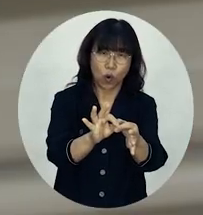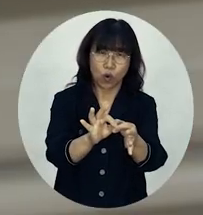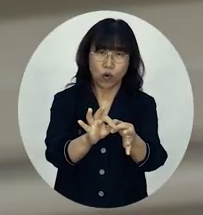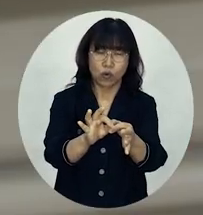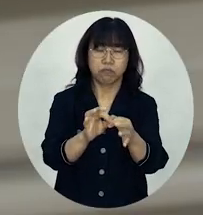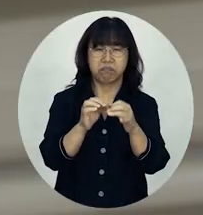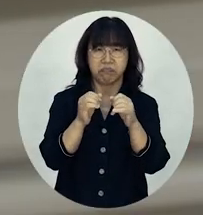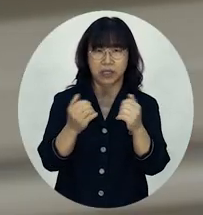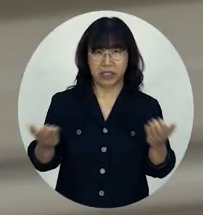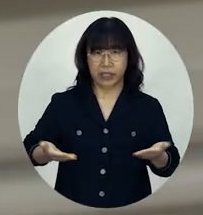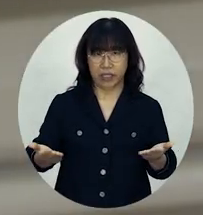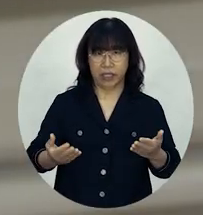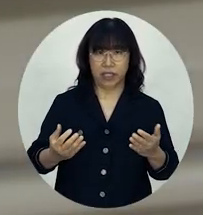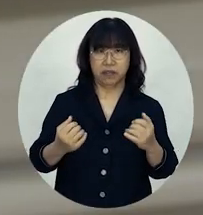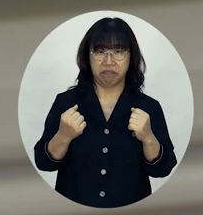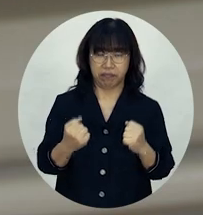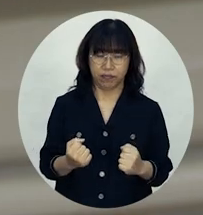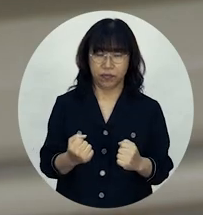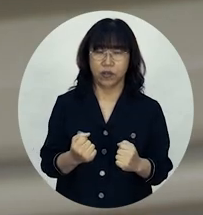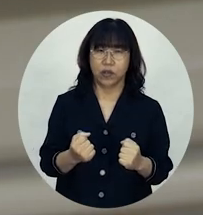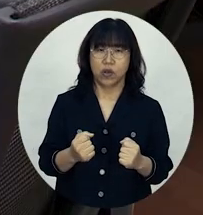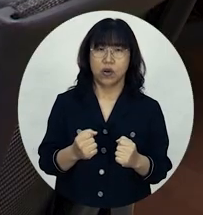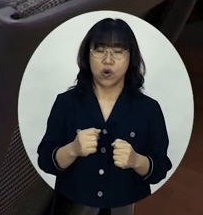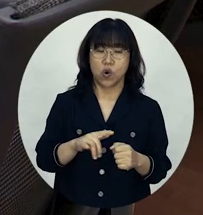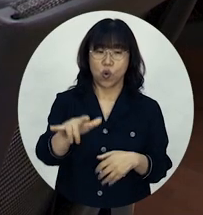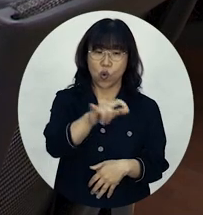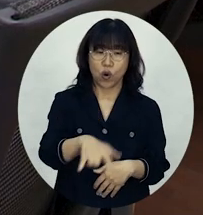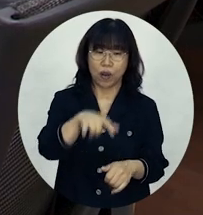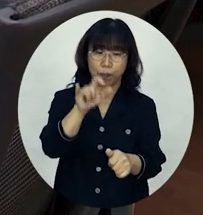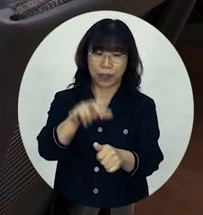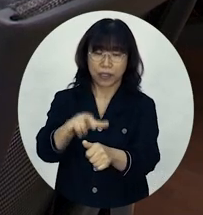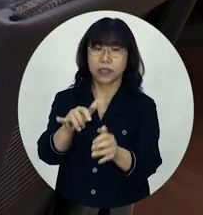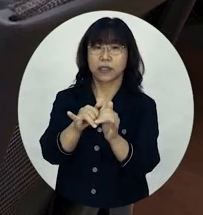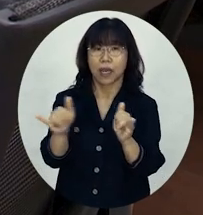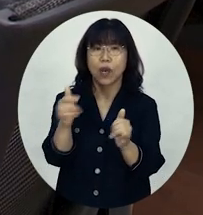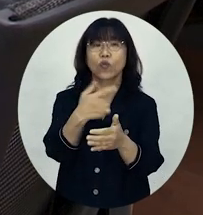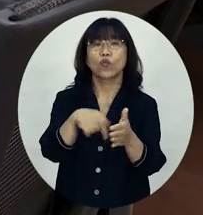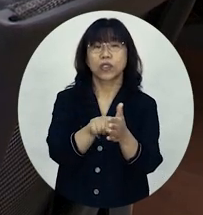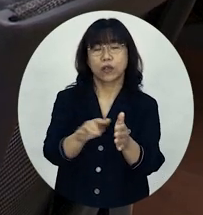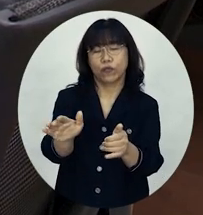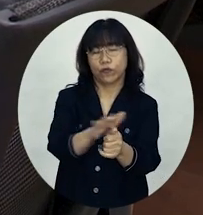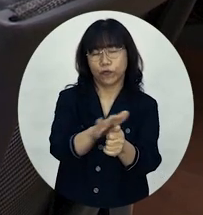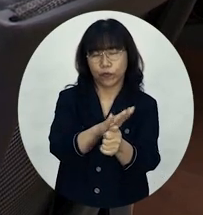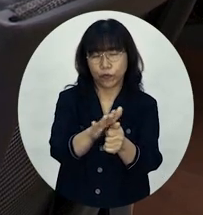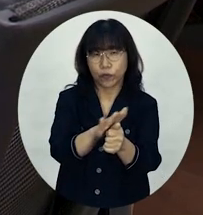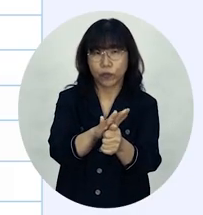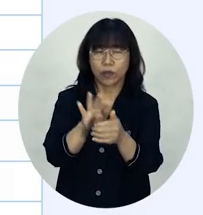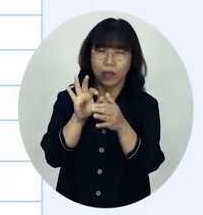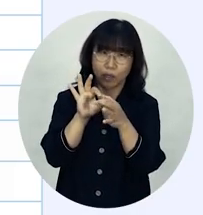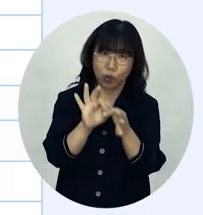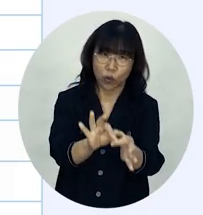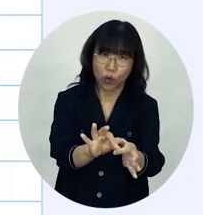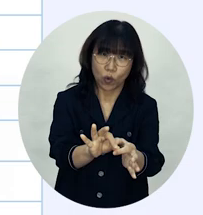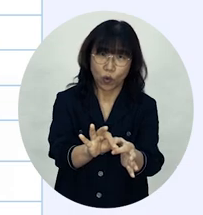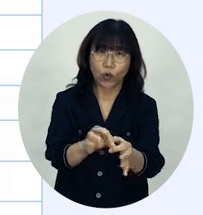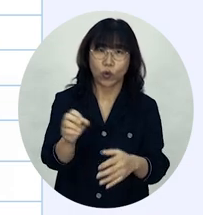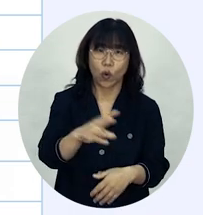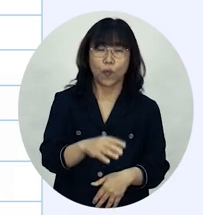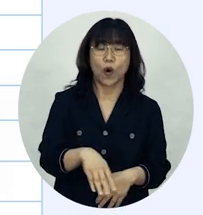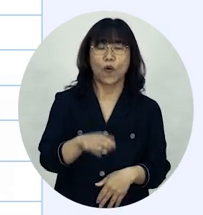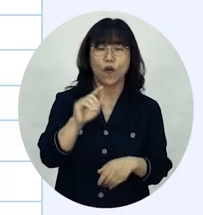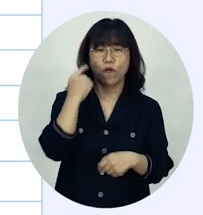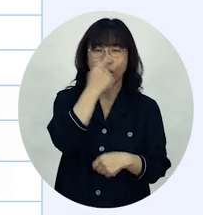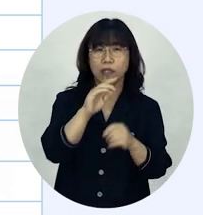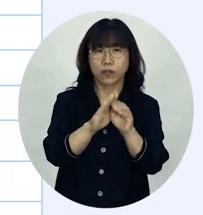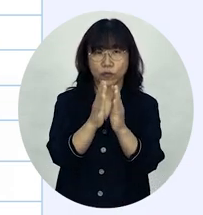자 의 재택 치료와 외래진료를 지원하고 코로나 1일 현황 드는 강서구청 홈페이지와 페이스북 등 sns 에 실시간으로